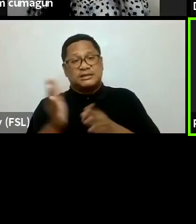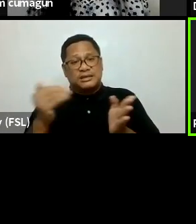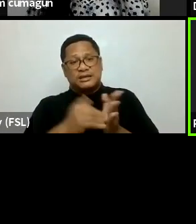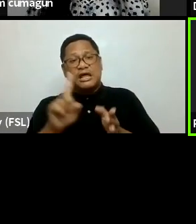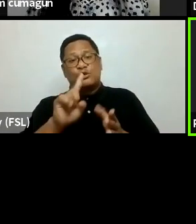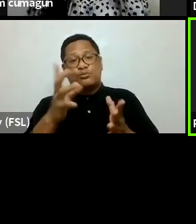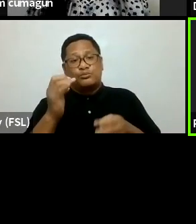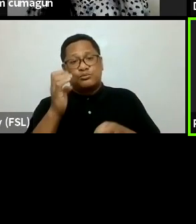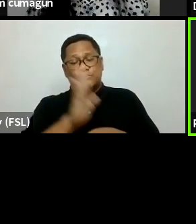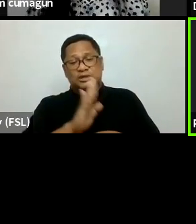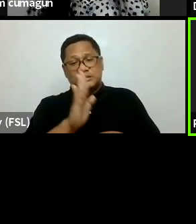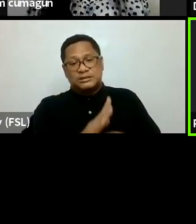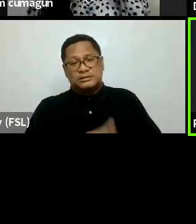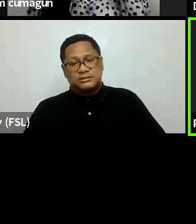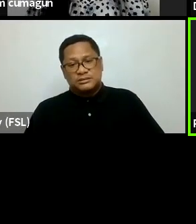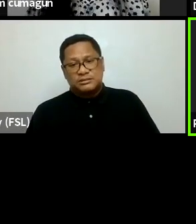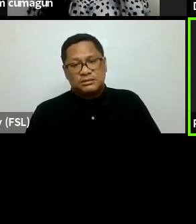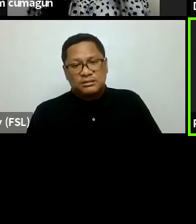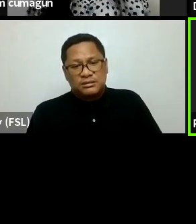mo gawin?